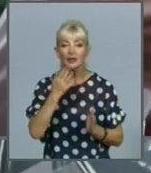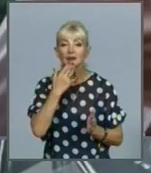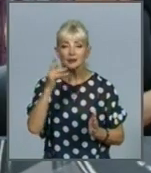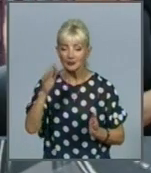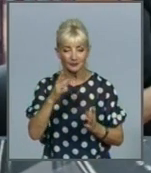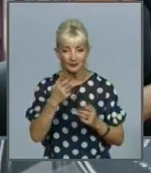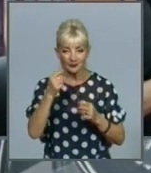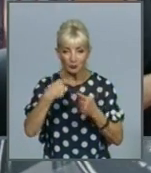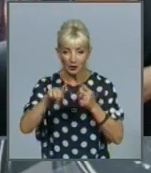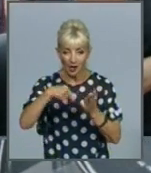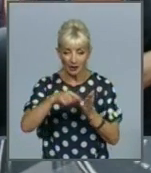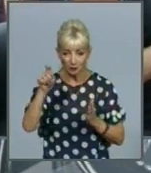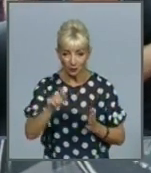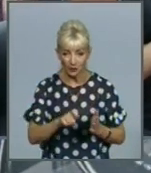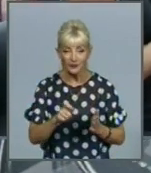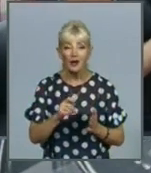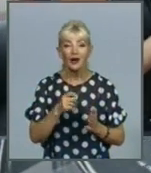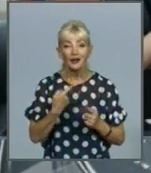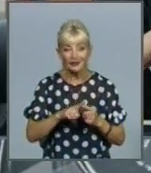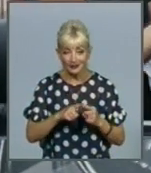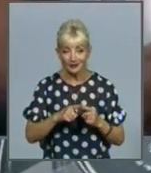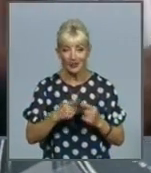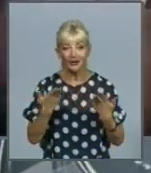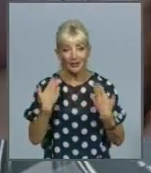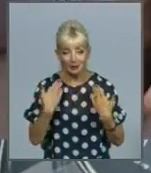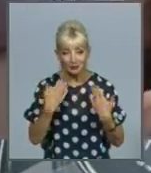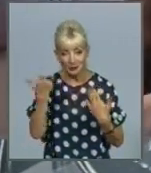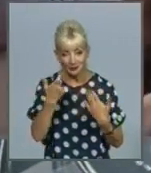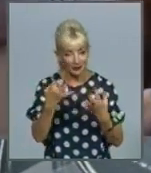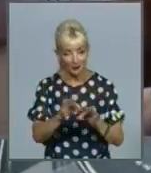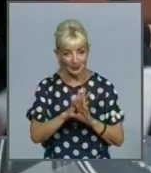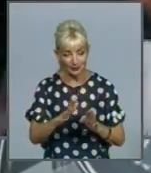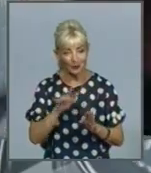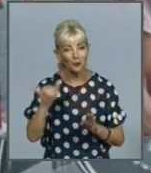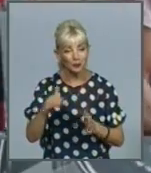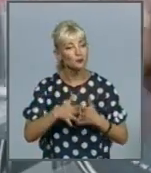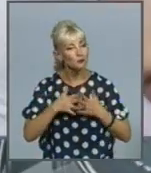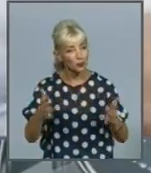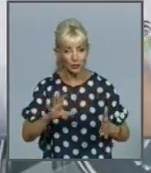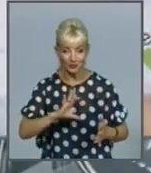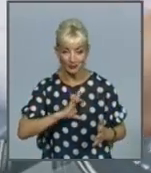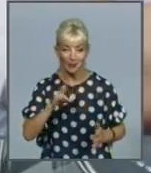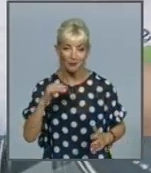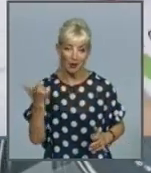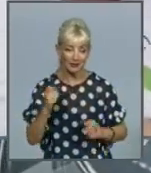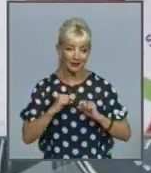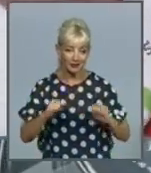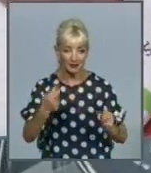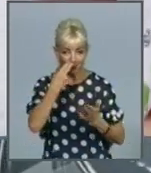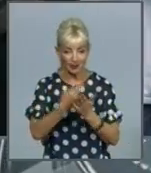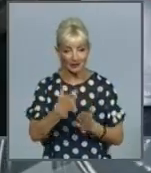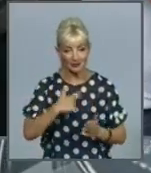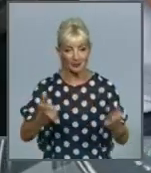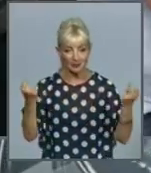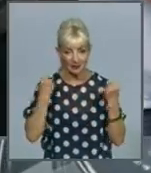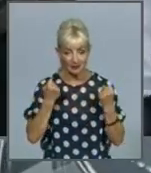рукоборцев. Впрочем, разгуляться гостям харьковчане не позволили, выкосив большую часть медального фонда. По-хозяйски смело проявили себя